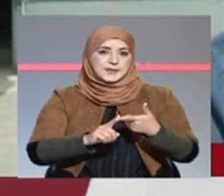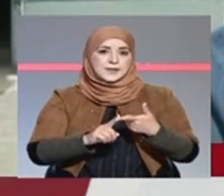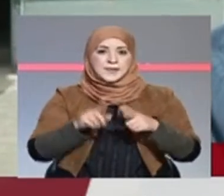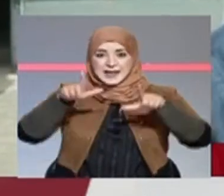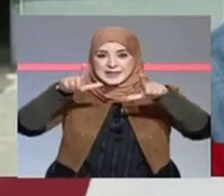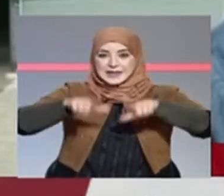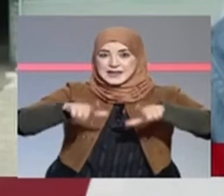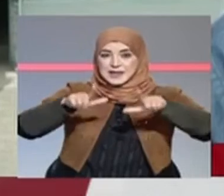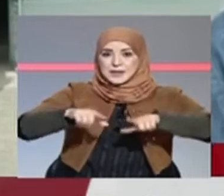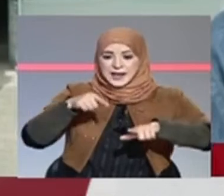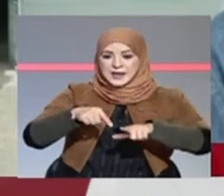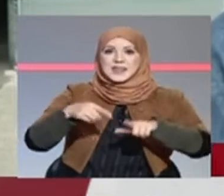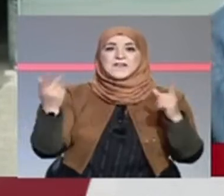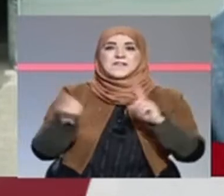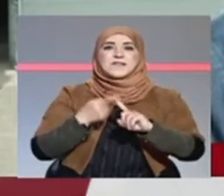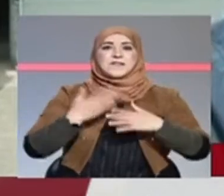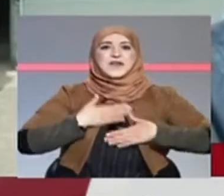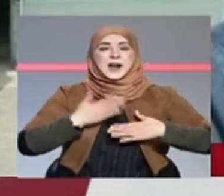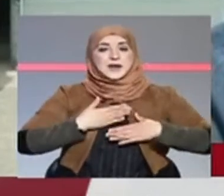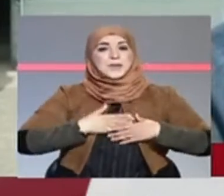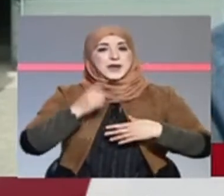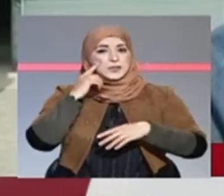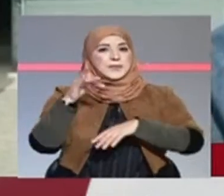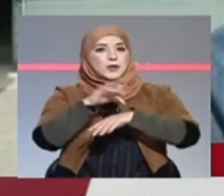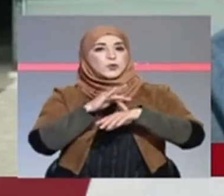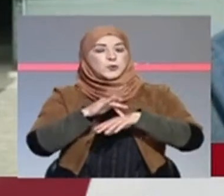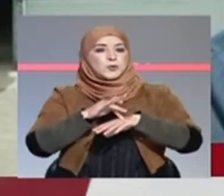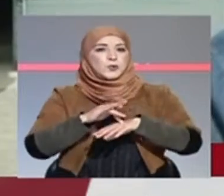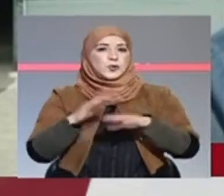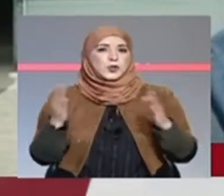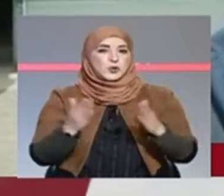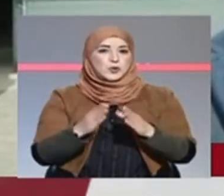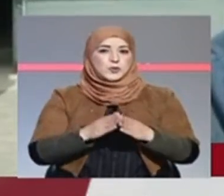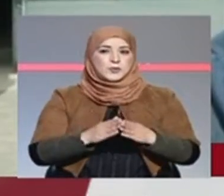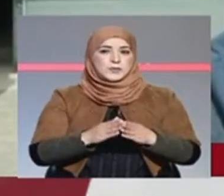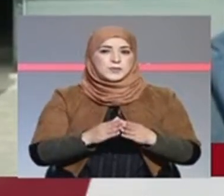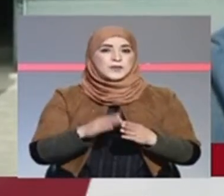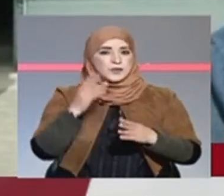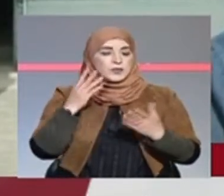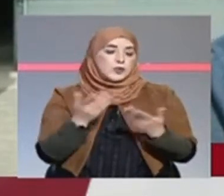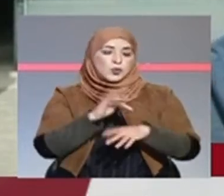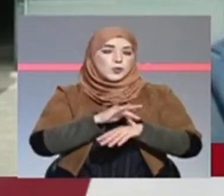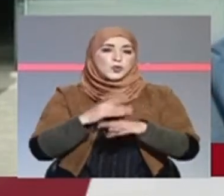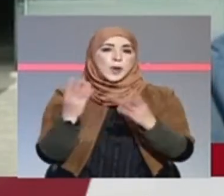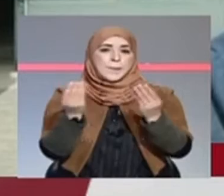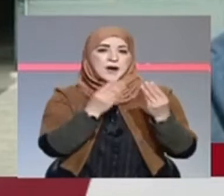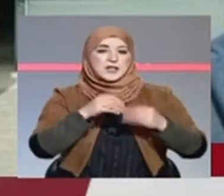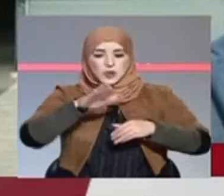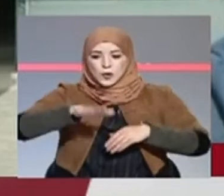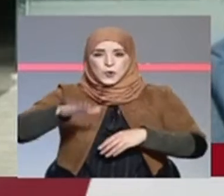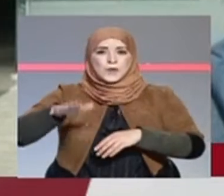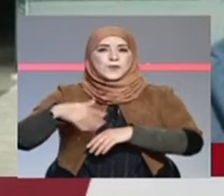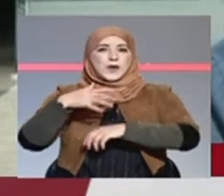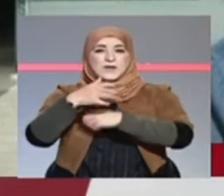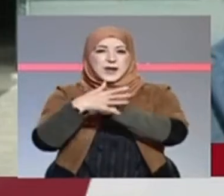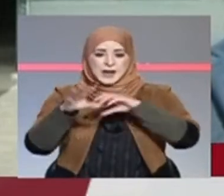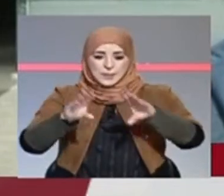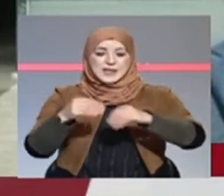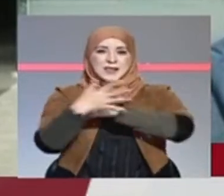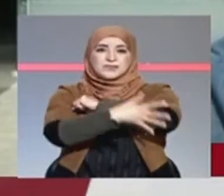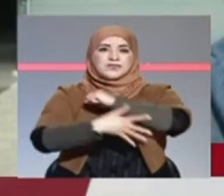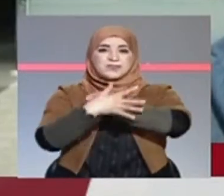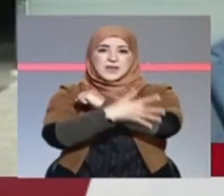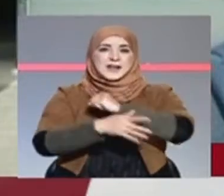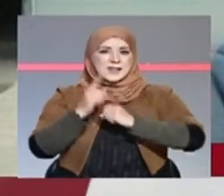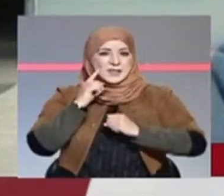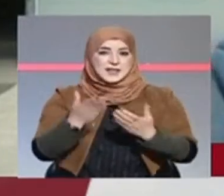فيه نحنا فرحنا بهم السنه اكثر معناها من الميل ما عندو لا نحن امام كيفيه بعد ان تشكل